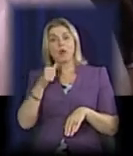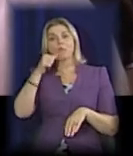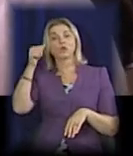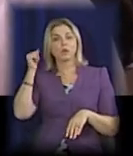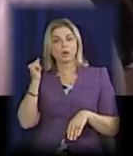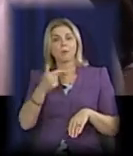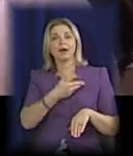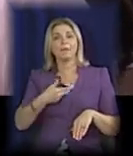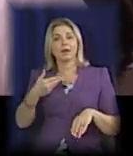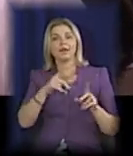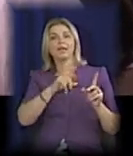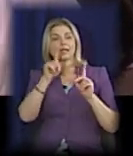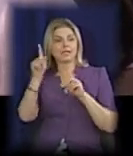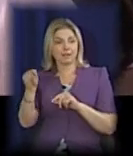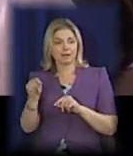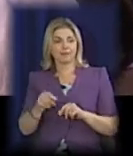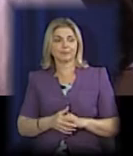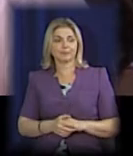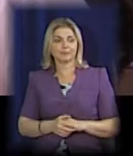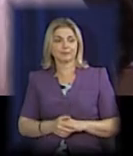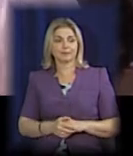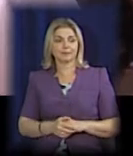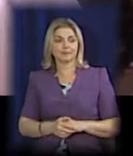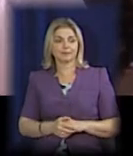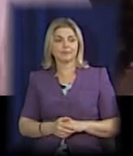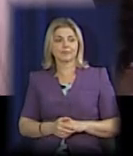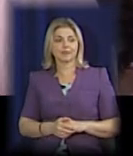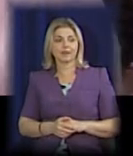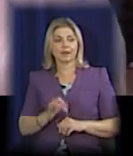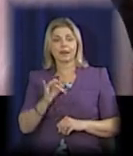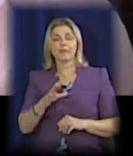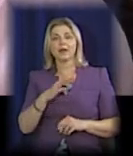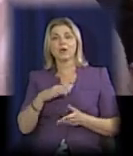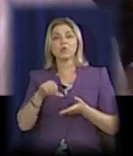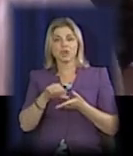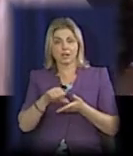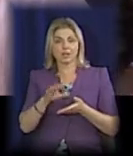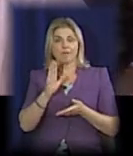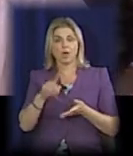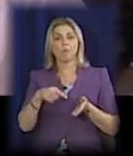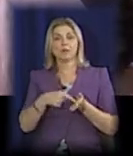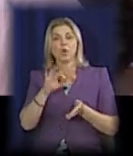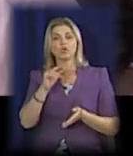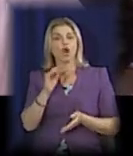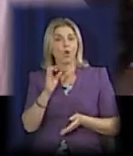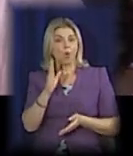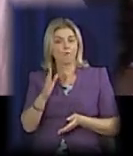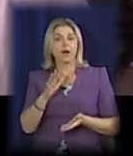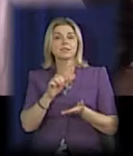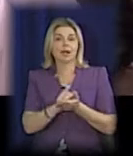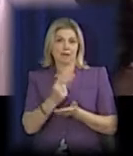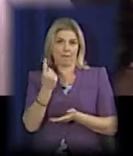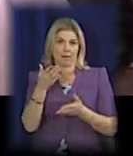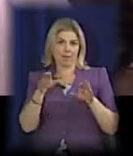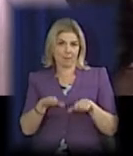році ми їздили з цим номером на всеукраїнський фестиваль «Пісенний драйв», який був в місті Очакові. Ми взяли перше